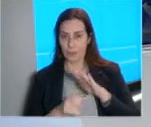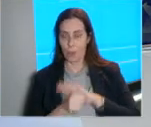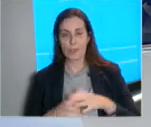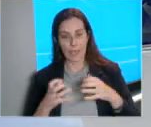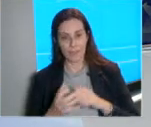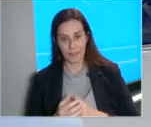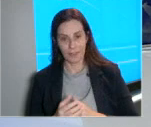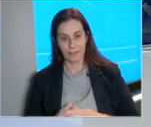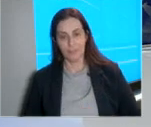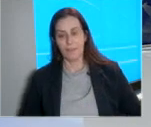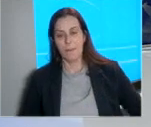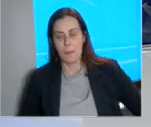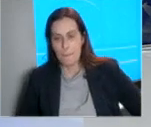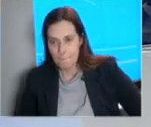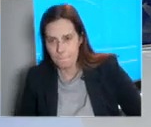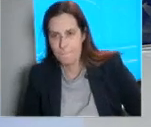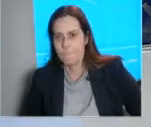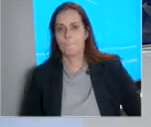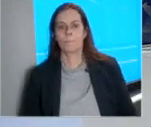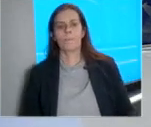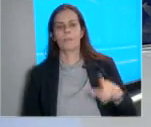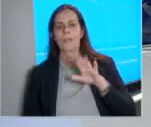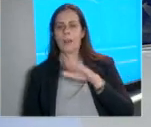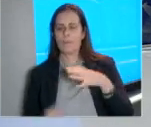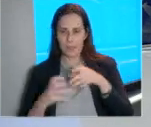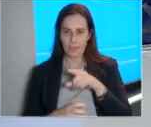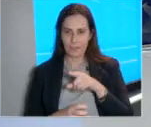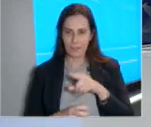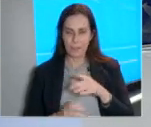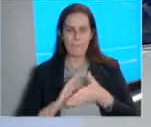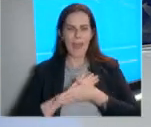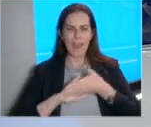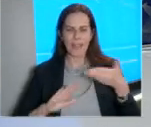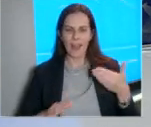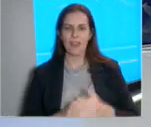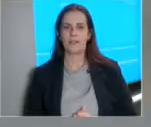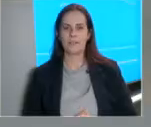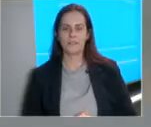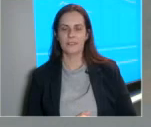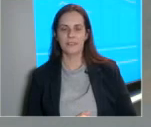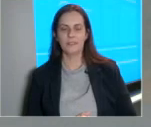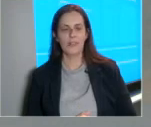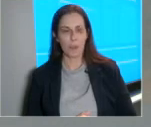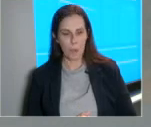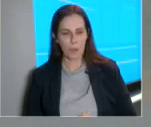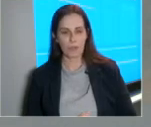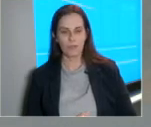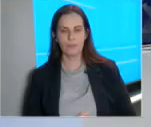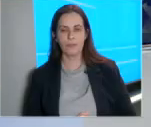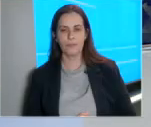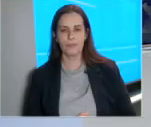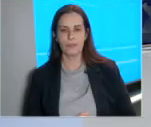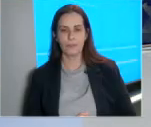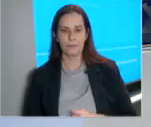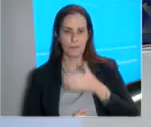חברתי, נזכיר בהזדמנות הזאת שאתה גם ממפלגת מההתחלה, שלוש מפלגת מההתחלה. בוקר טוב. לצורך הדיון